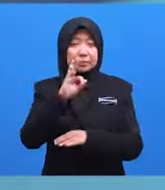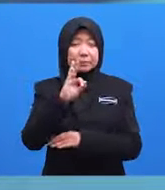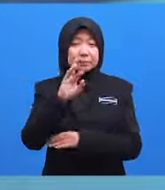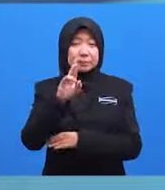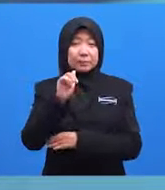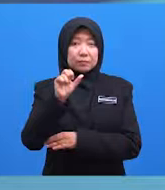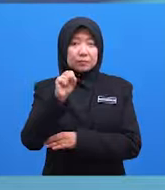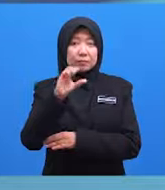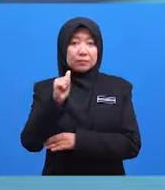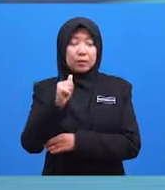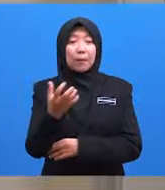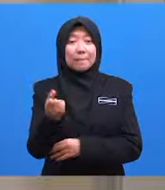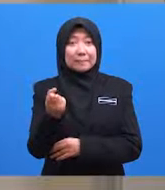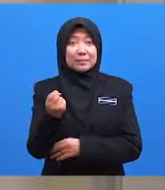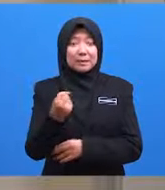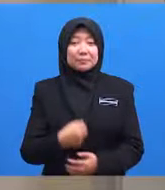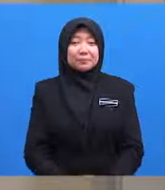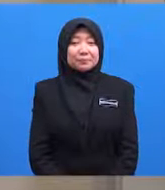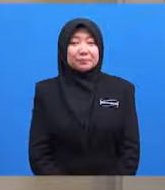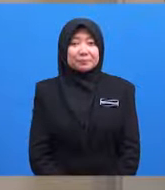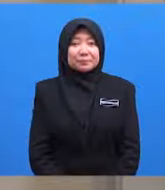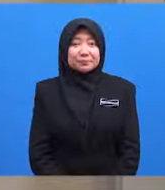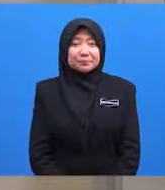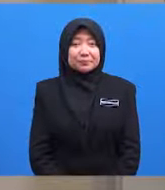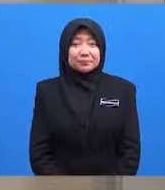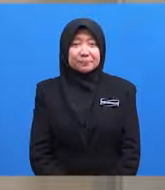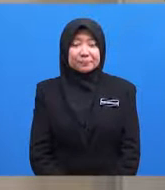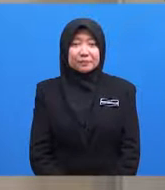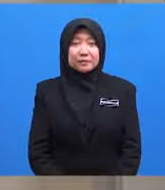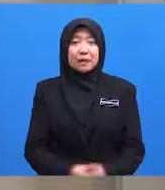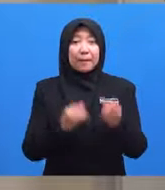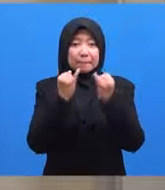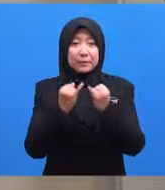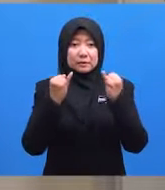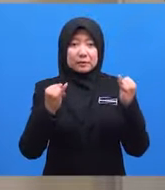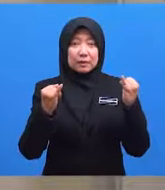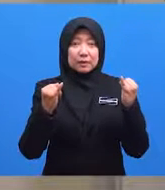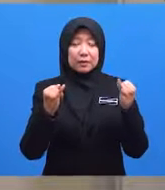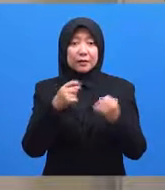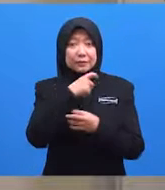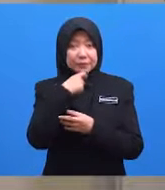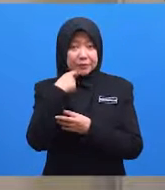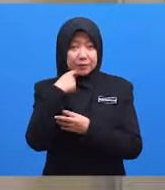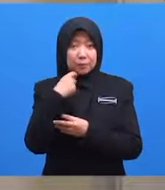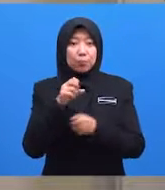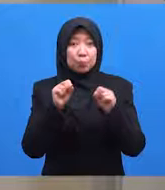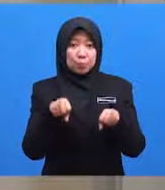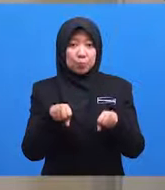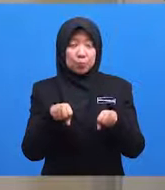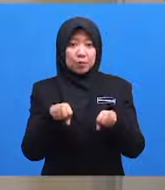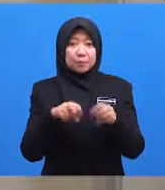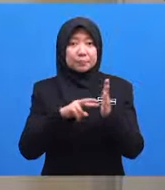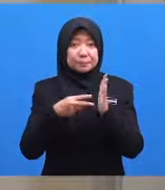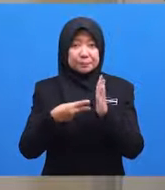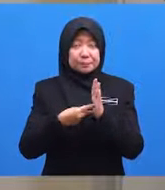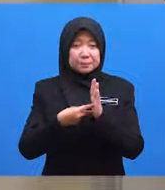atau pasta basah. Manakala pasta seca atau pasta kering boleh